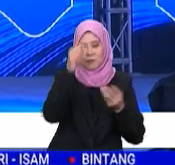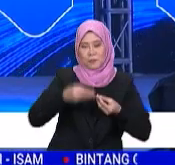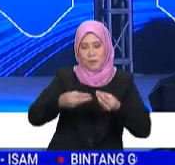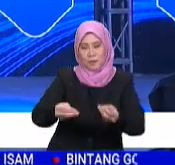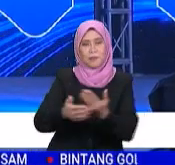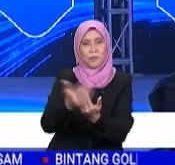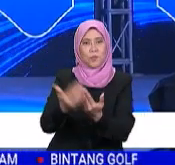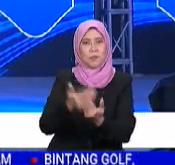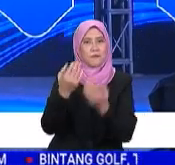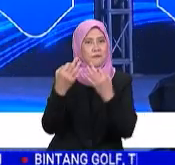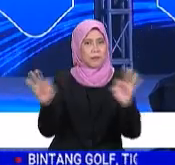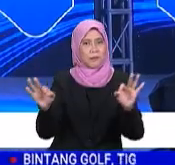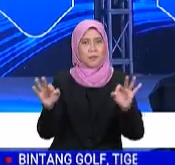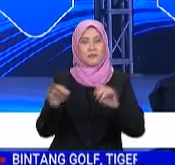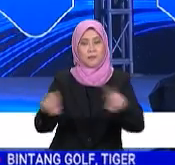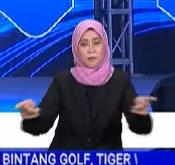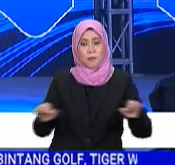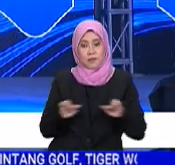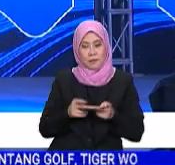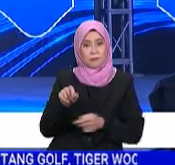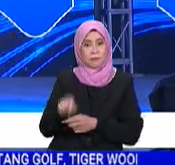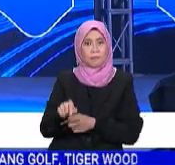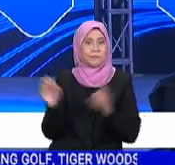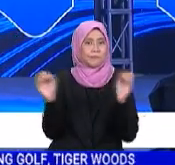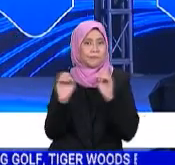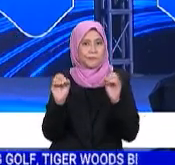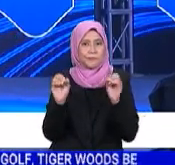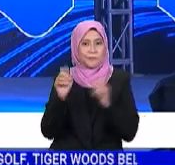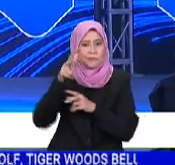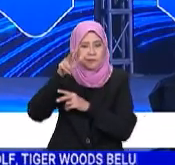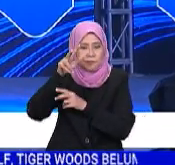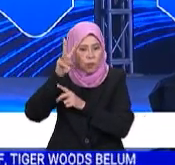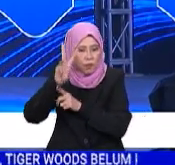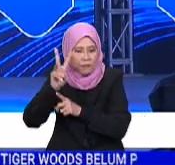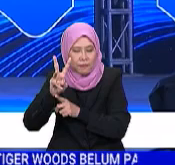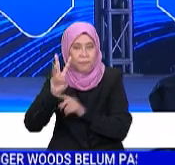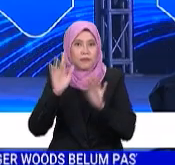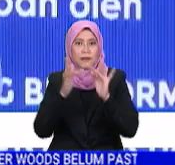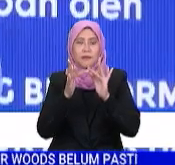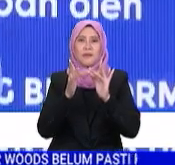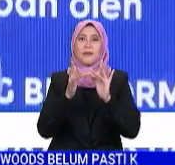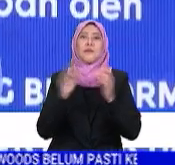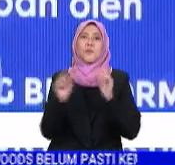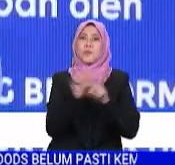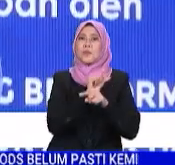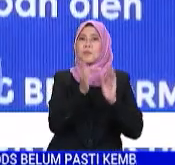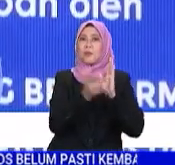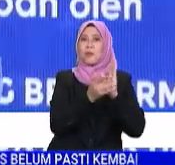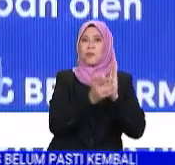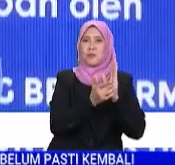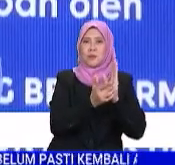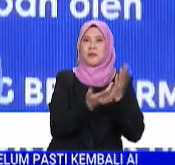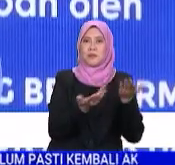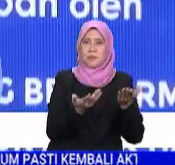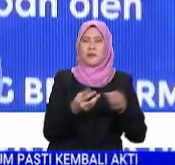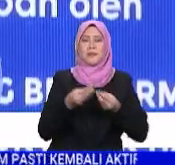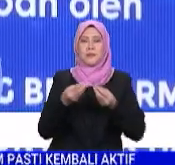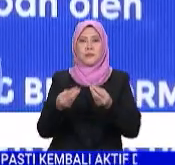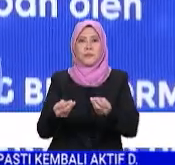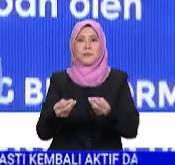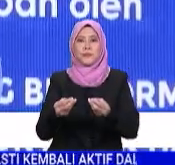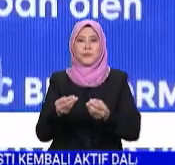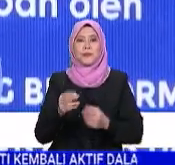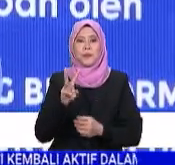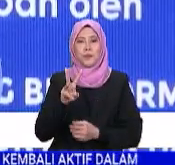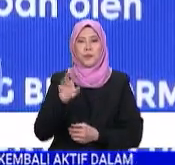kemudahan secara percuma penduduk setempat yang tidak mempunyai liputan internet dengan menggunakan teknologi dari semula percua Terminal